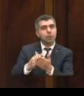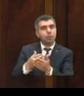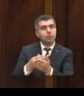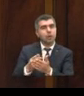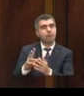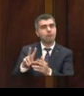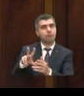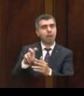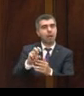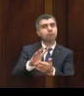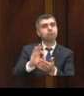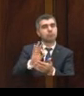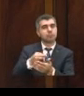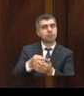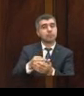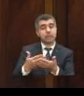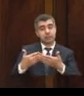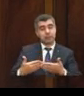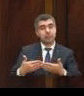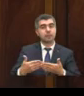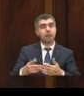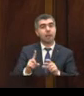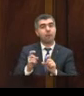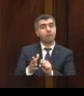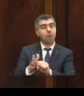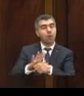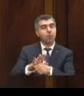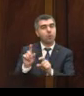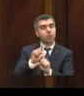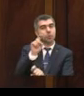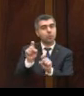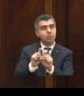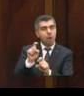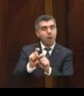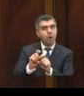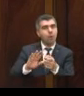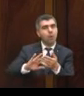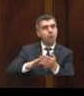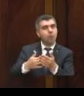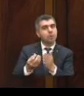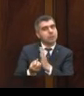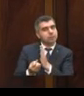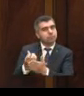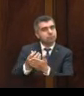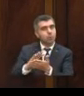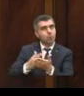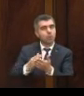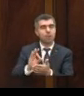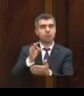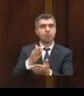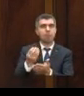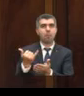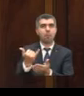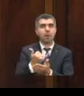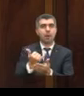في ظل ظروف أزمة كورونا، عبر تساؤلاتهم وأسئلتهم ومقترحاتهم الهادفة إلى